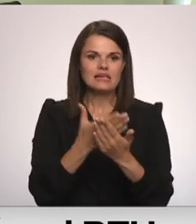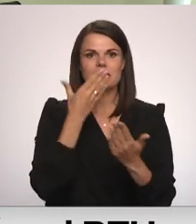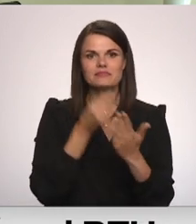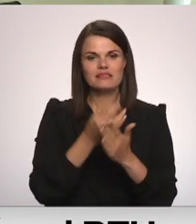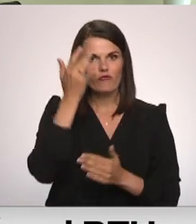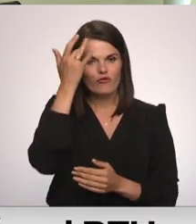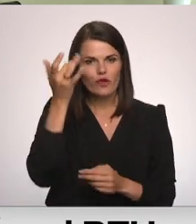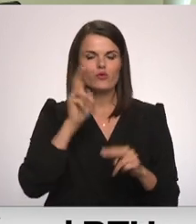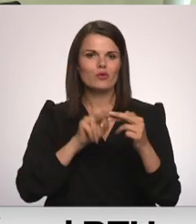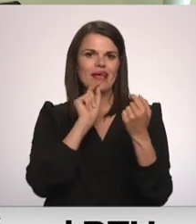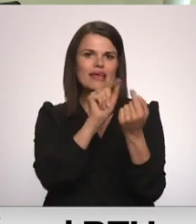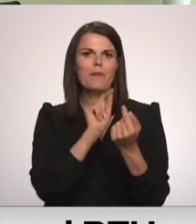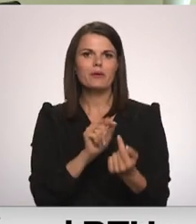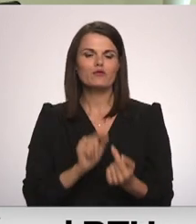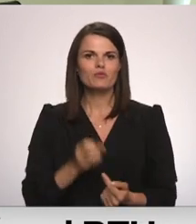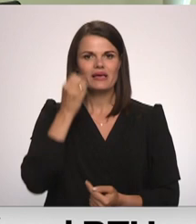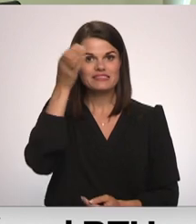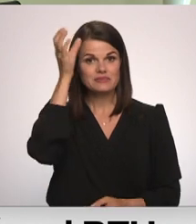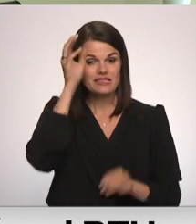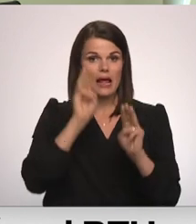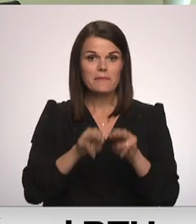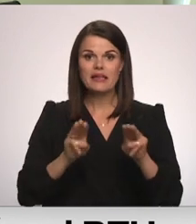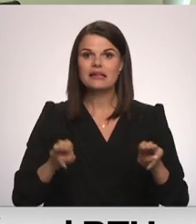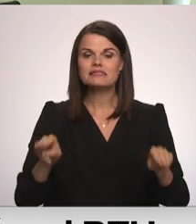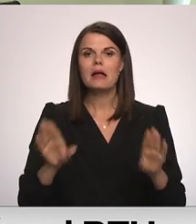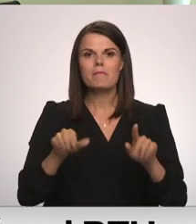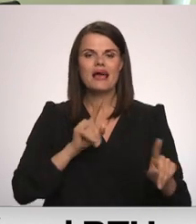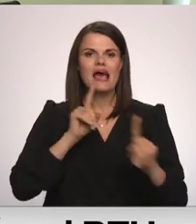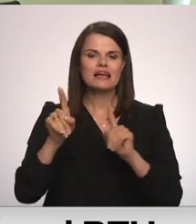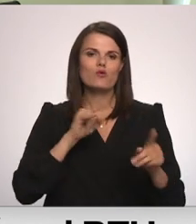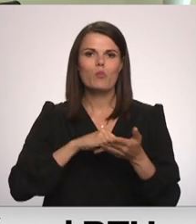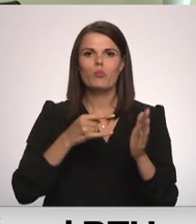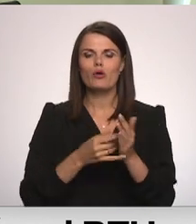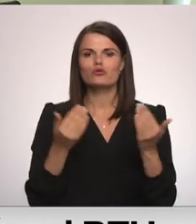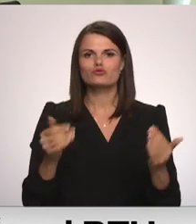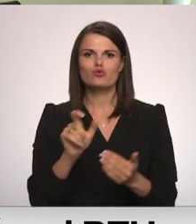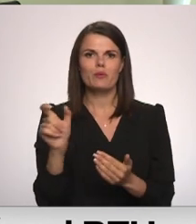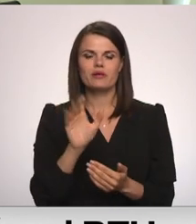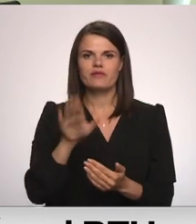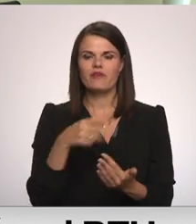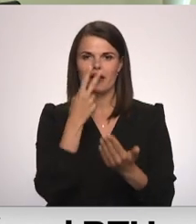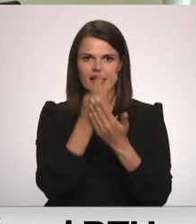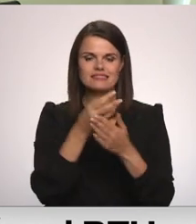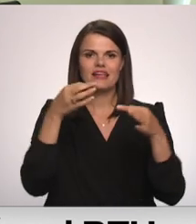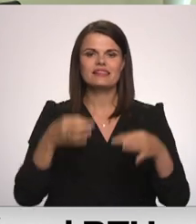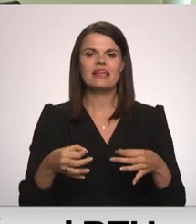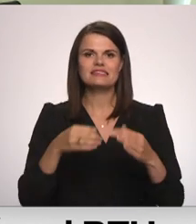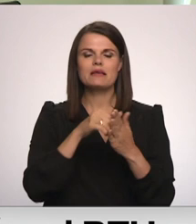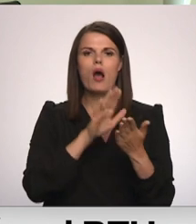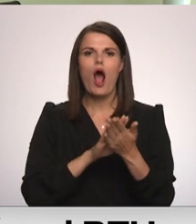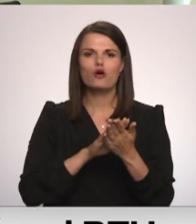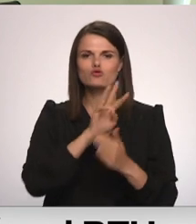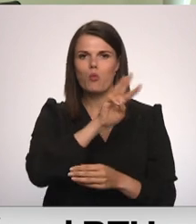iebildumus Izglītības zinātnes ministrijai par rīkojumu projektu, kurš šobrīd ir atrodams tiesību aktu portālā.